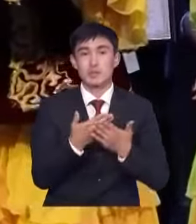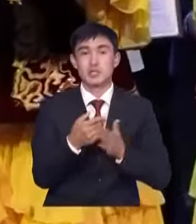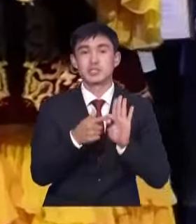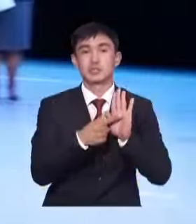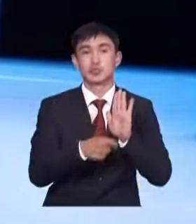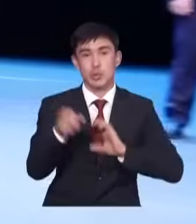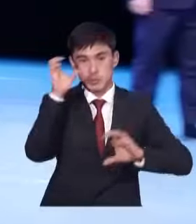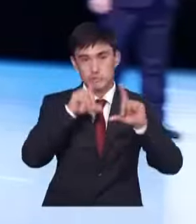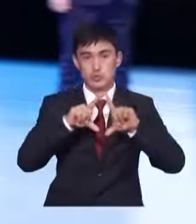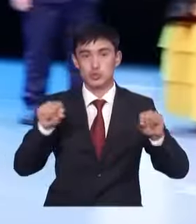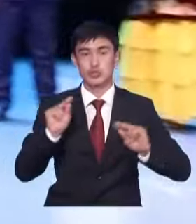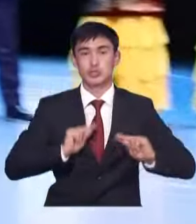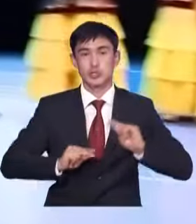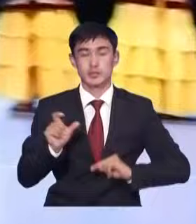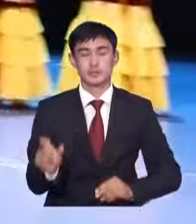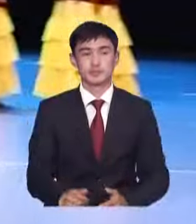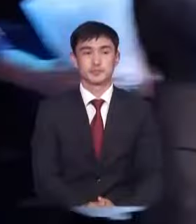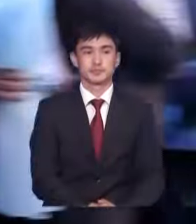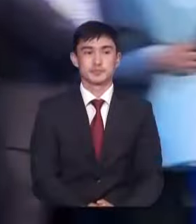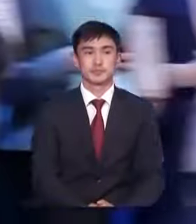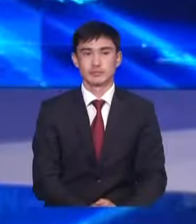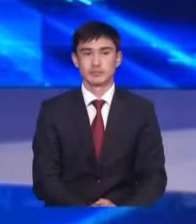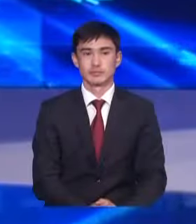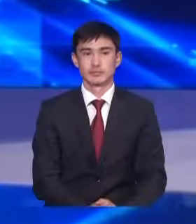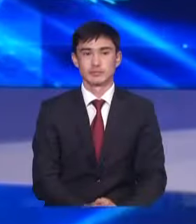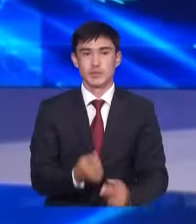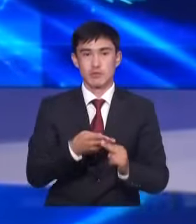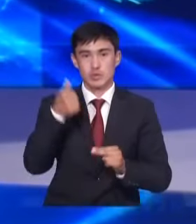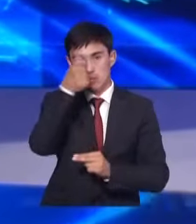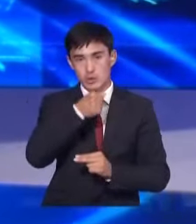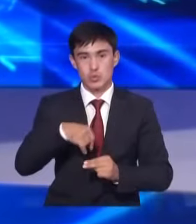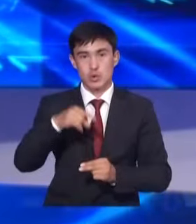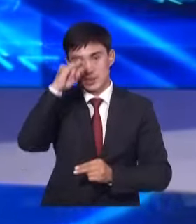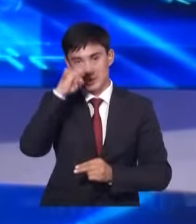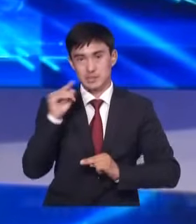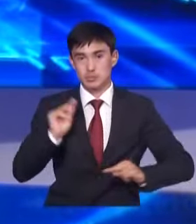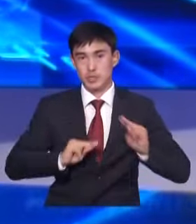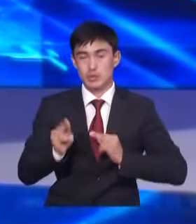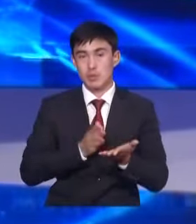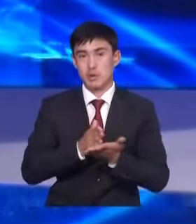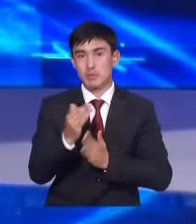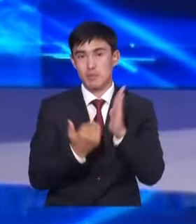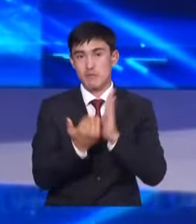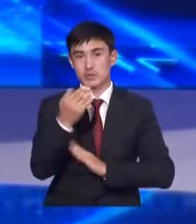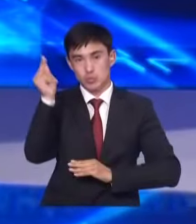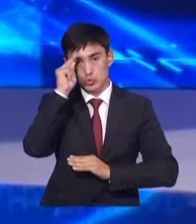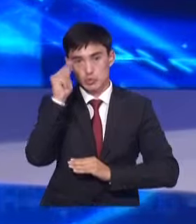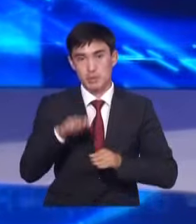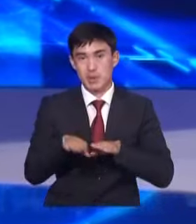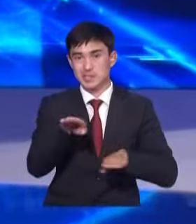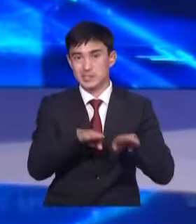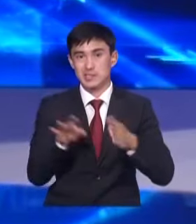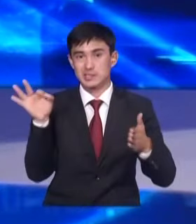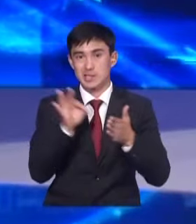около 700 образцовых учителей. В этом году акцент казахстанских педагогов направлен на повышение